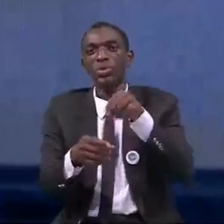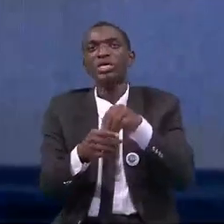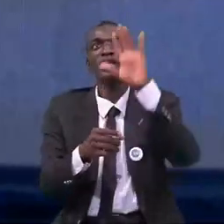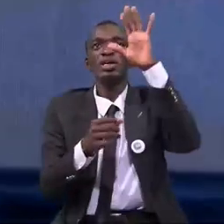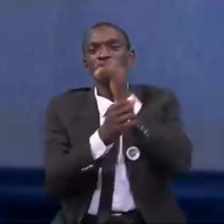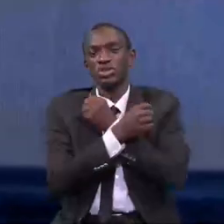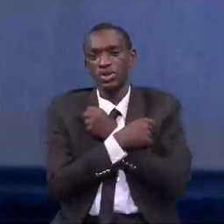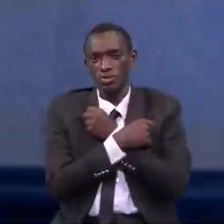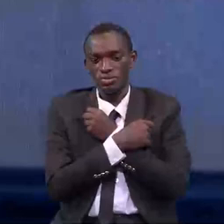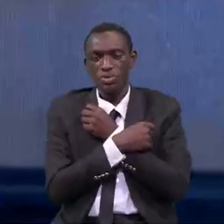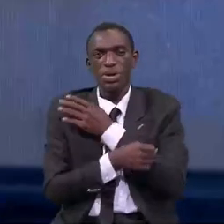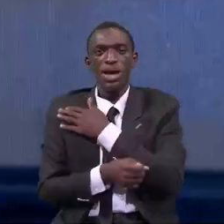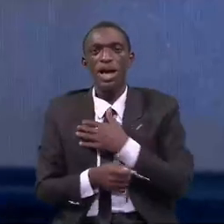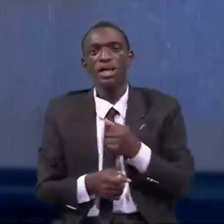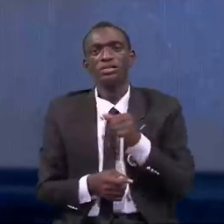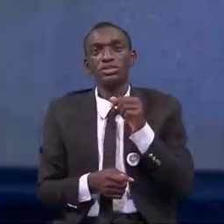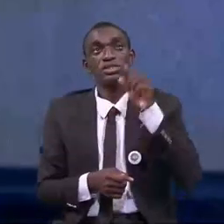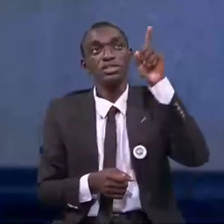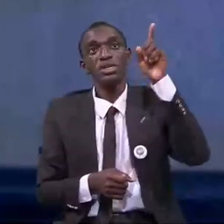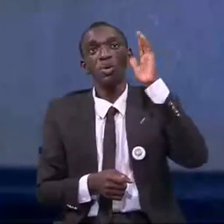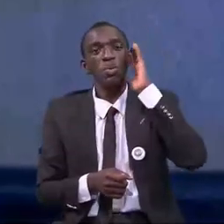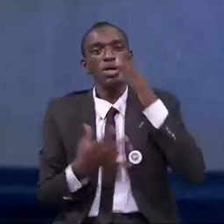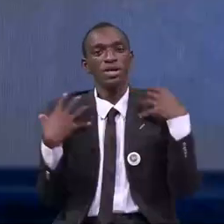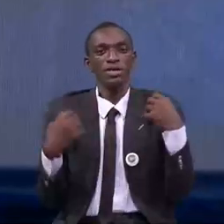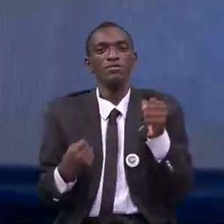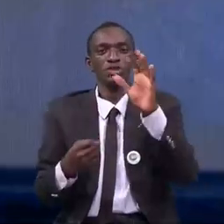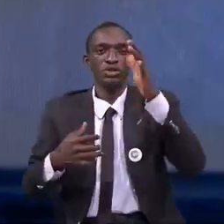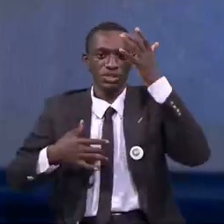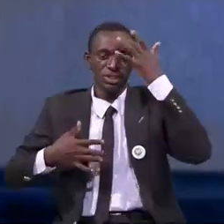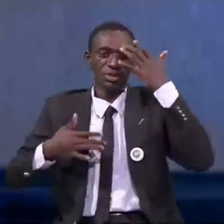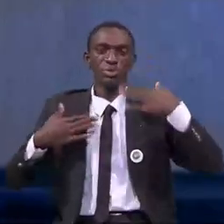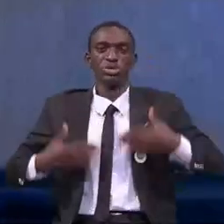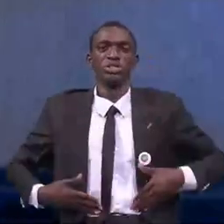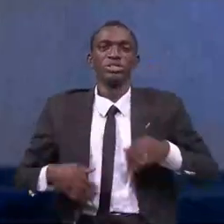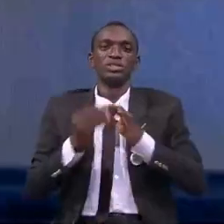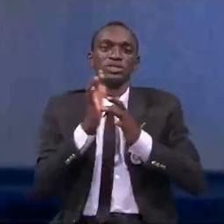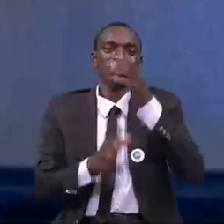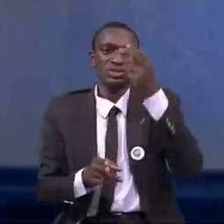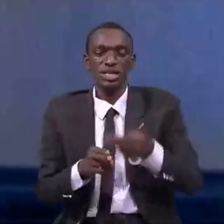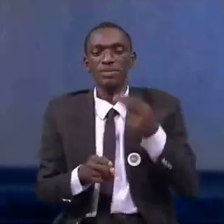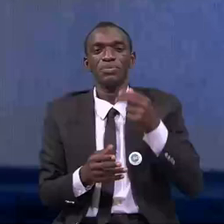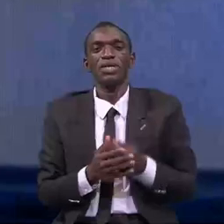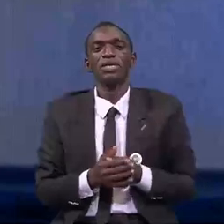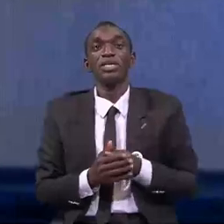dans son amour et il va guérir votre corps